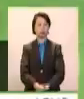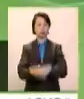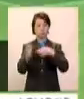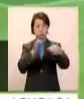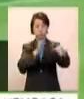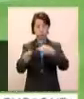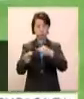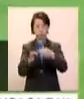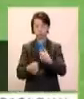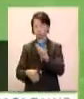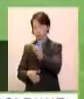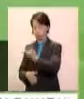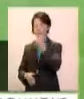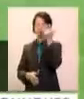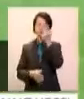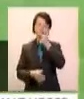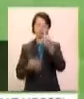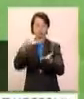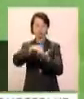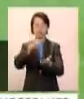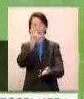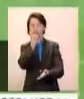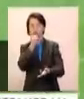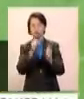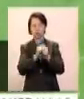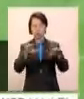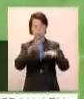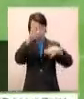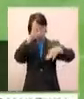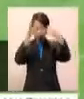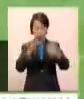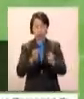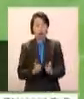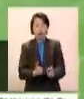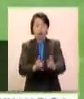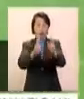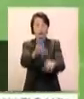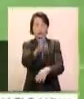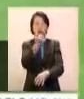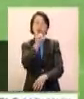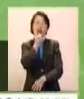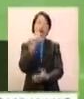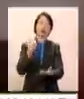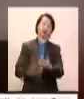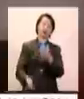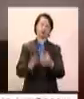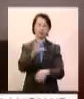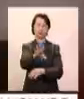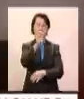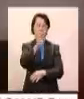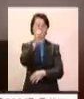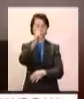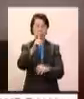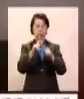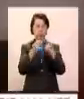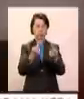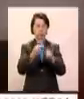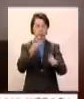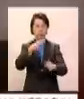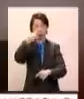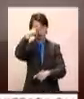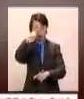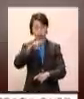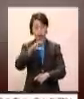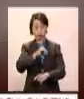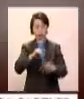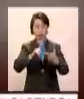Mengulas lanjut, beliau tidak mahu mengulangi kesilapan dengan membuat keputusan terburu-buru seperti mana pelantikan Satit Benso dari Thailand dan